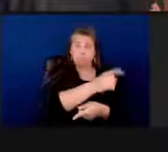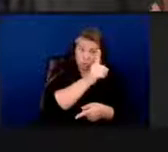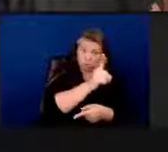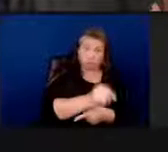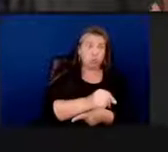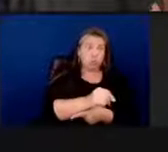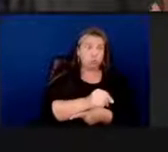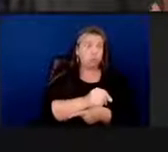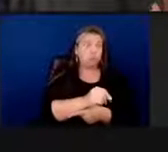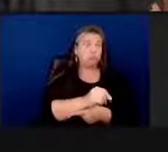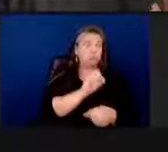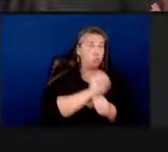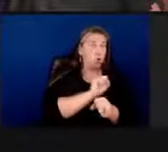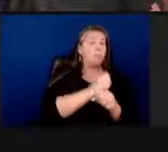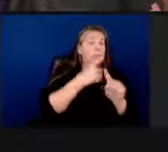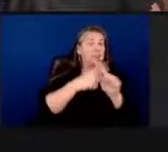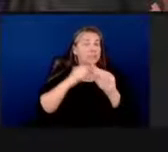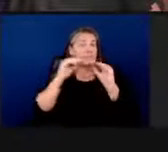وربما